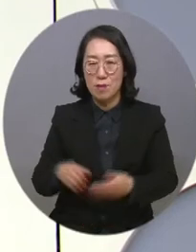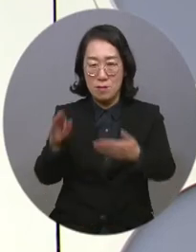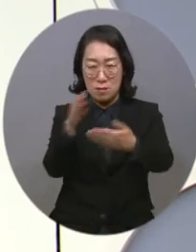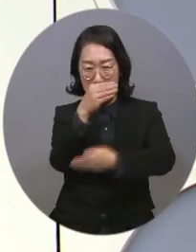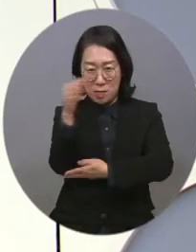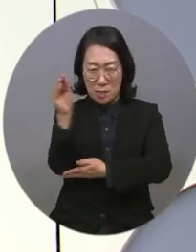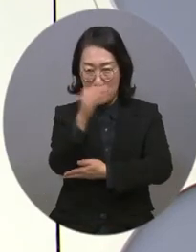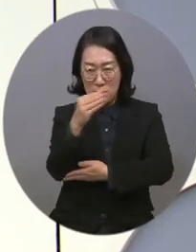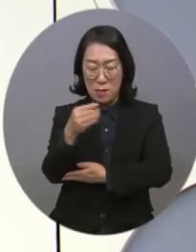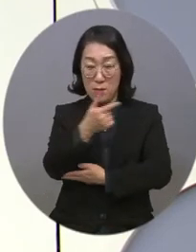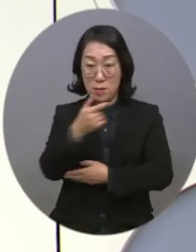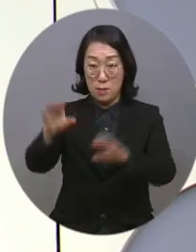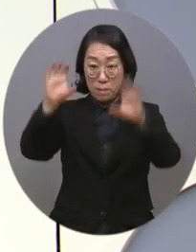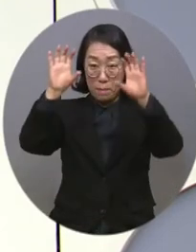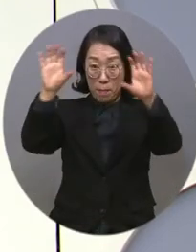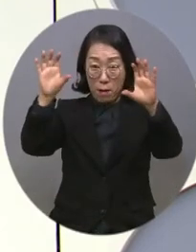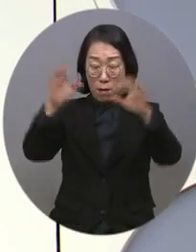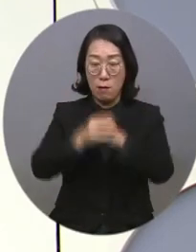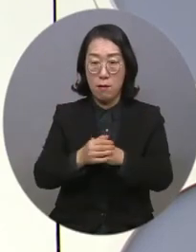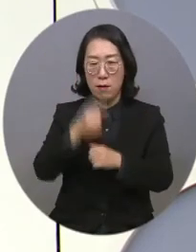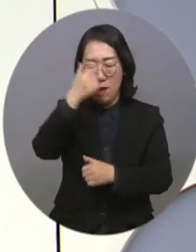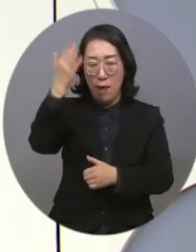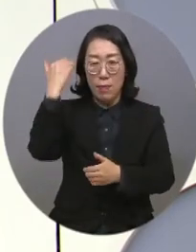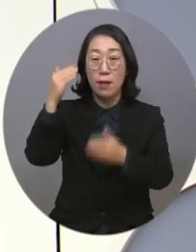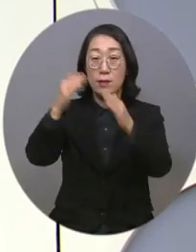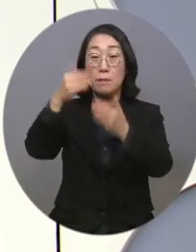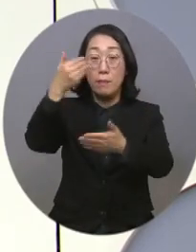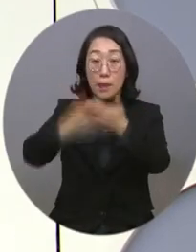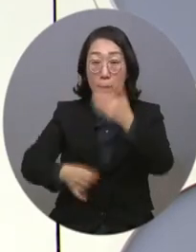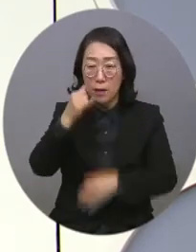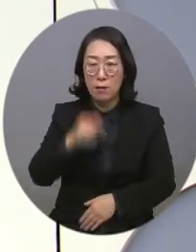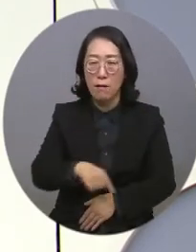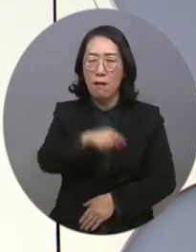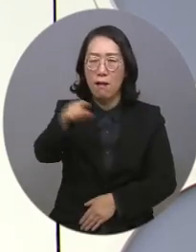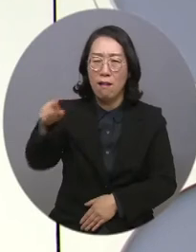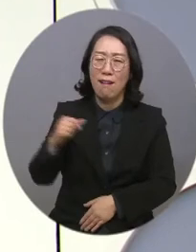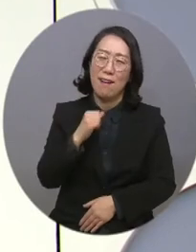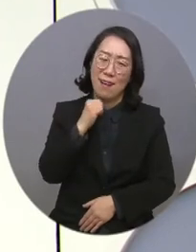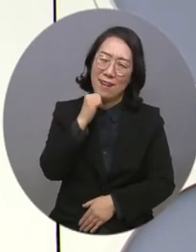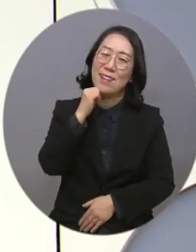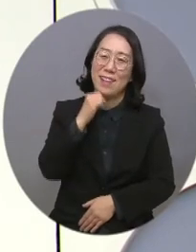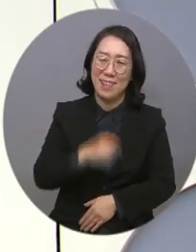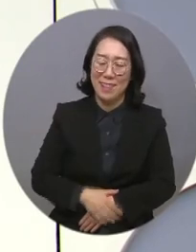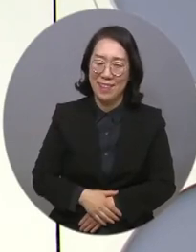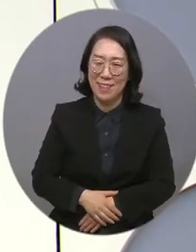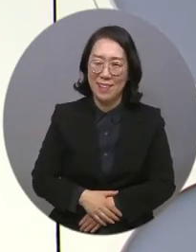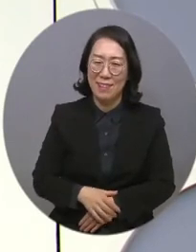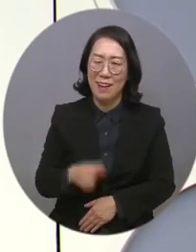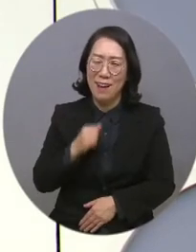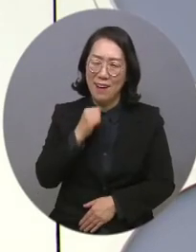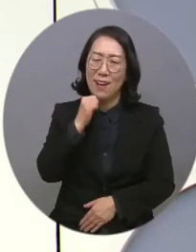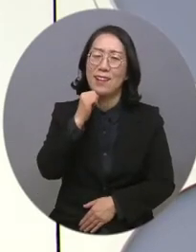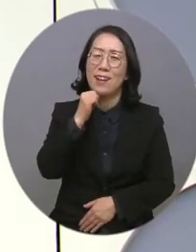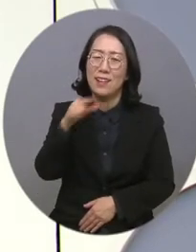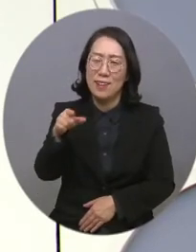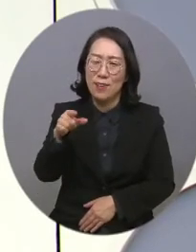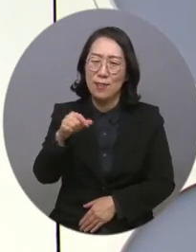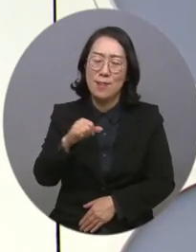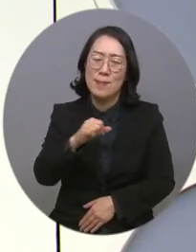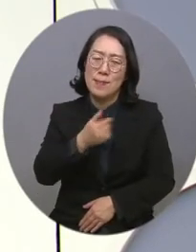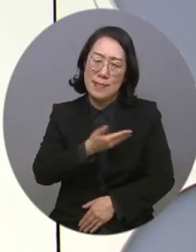있고 아주 유서 깊은 마을인데 가난이죠. 뭐 어릴 때 보면 이 가난으로부터 극복하는 게 제일